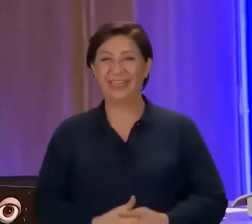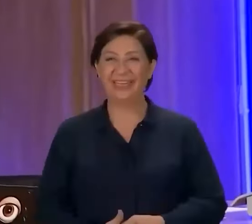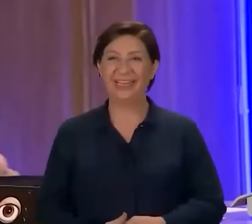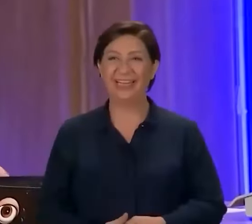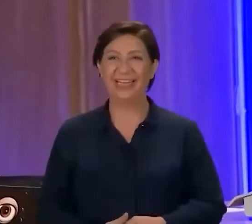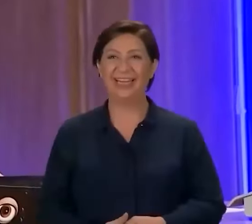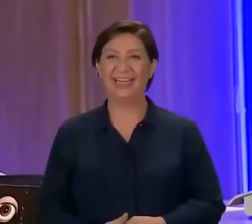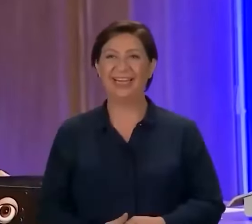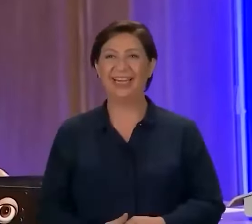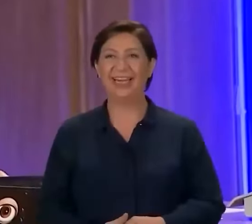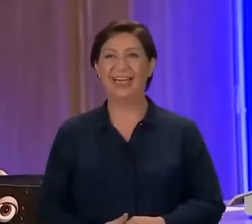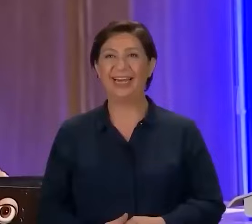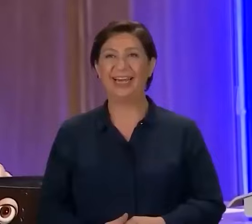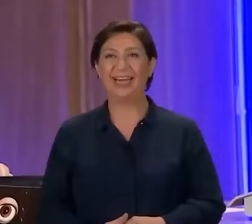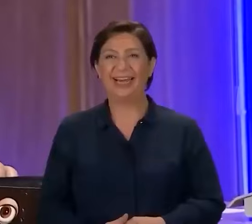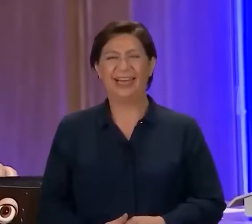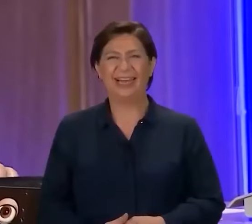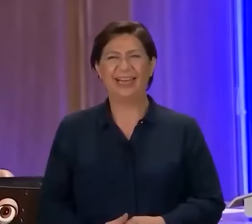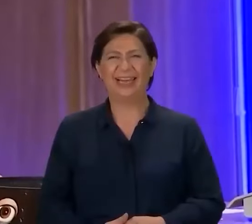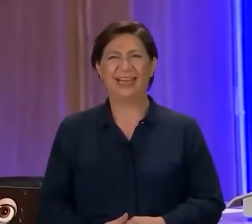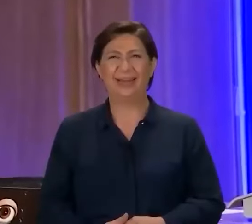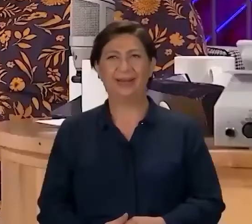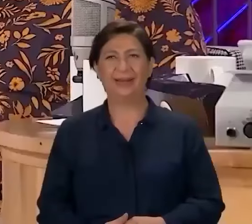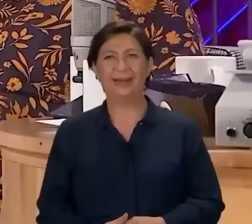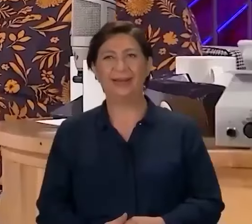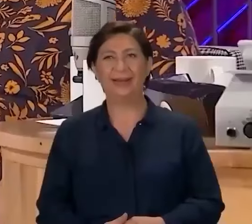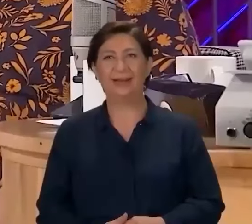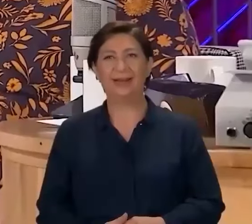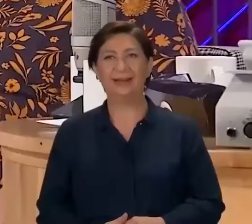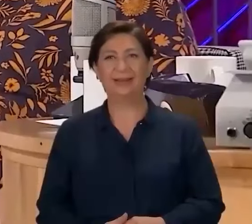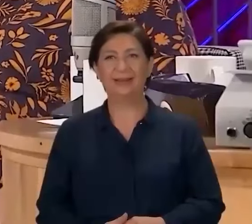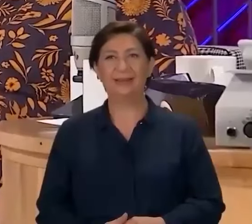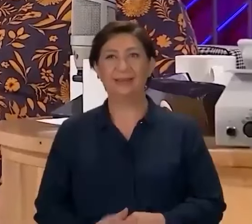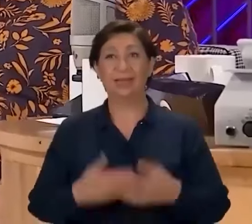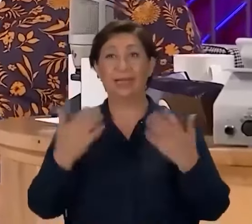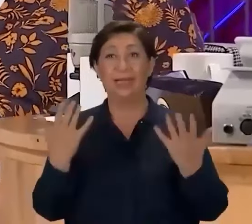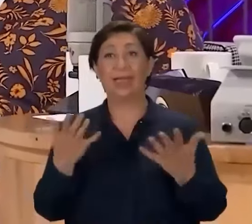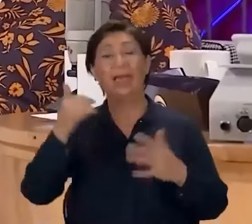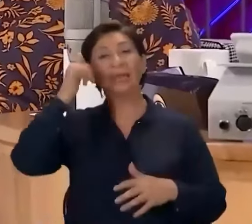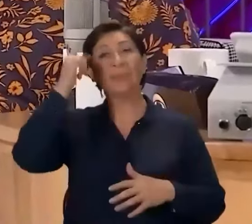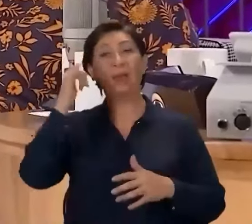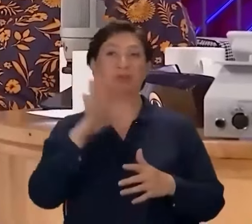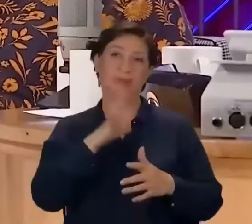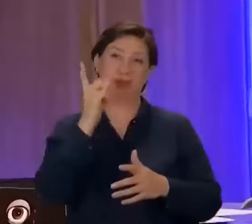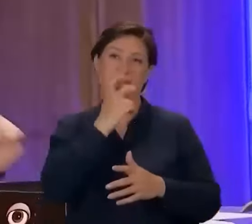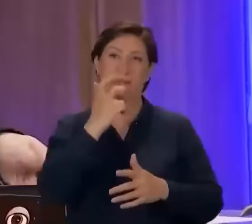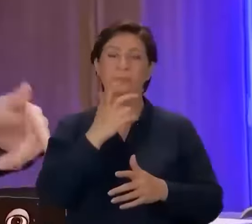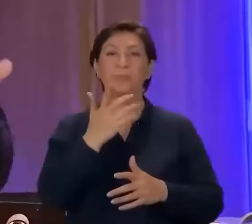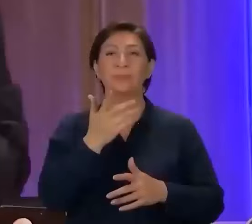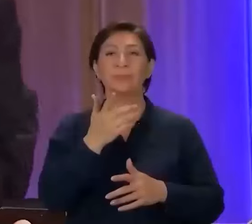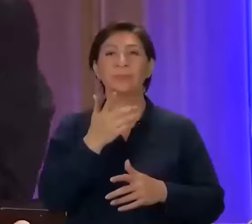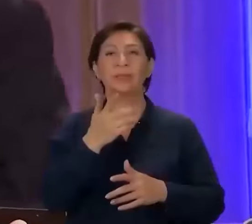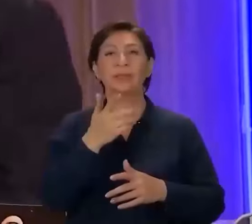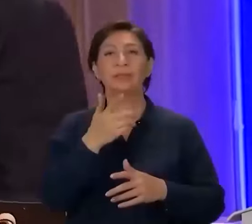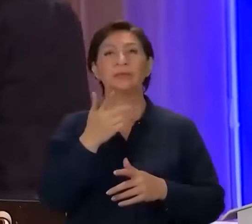Evet, çocuklar... Abi Burhan Çeşen la bam, la la la la la bam ba diye çıktı zamanında ya. Ya Joe İsmailca. Ya şey yok mu